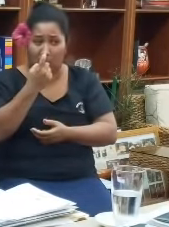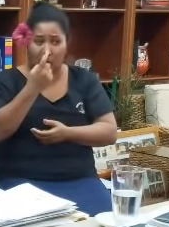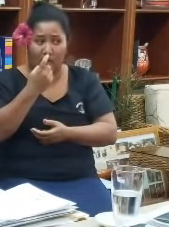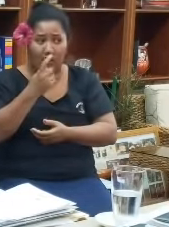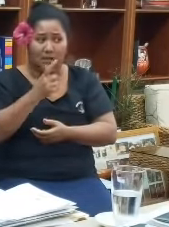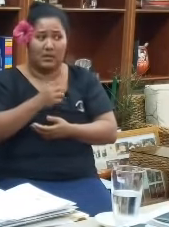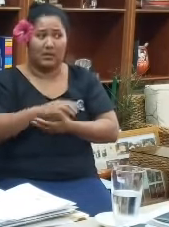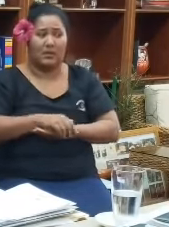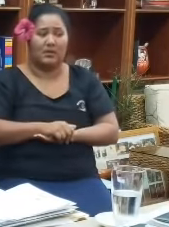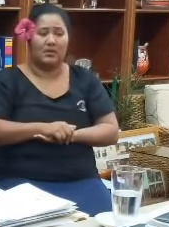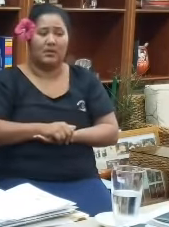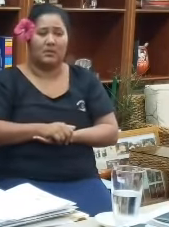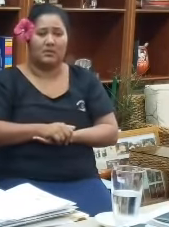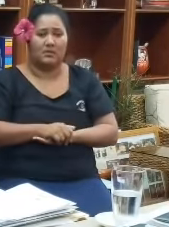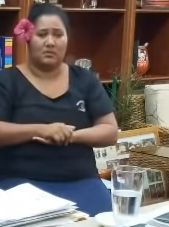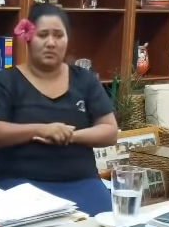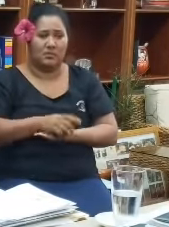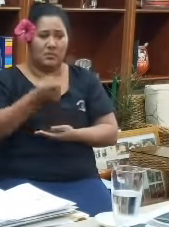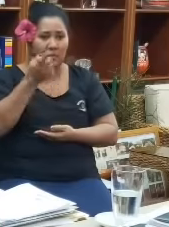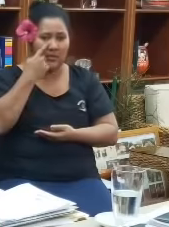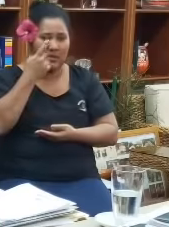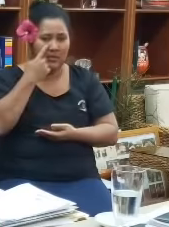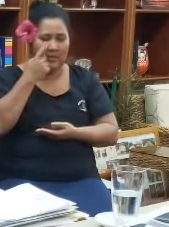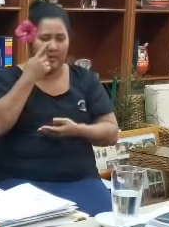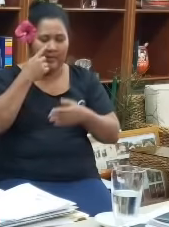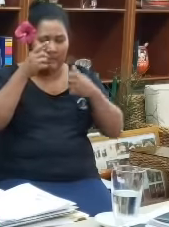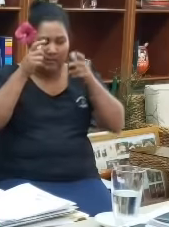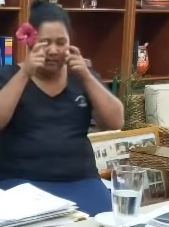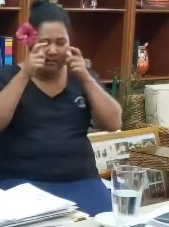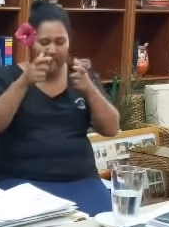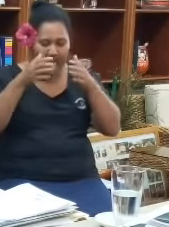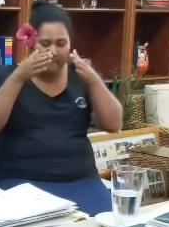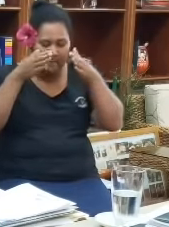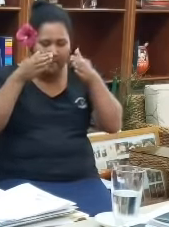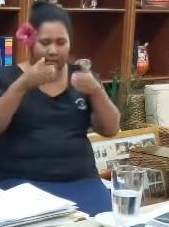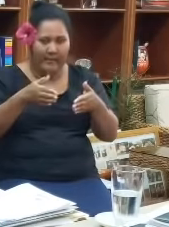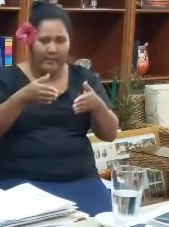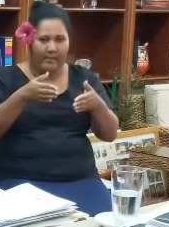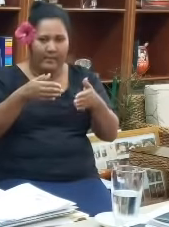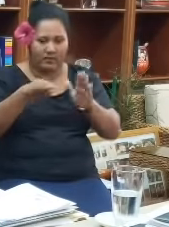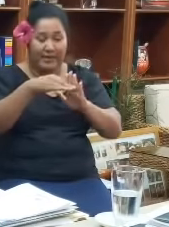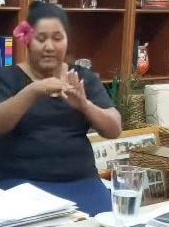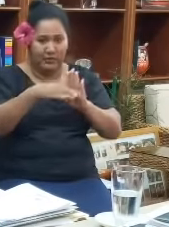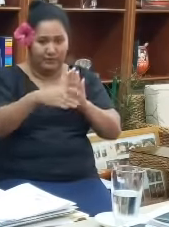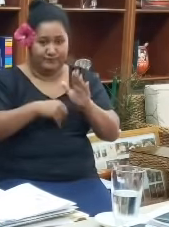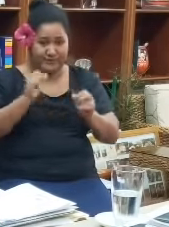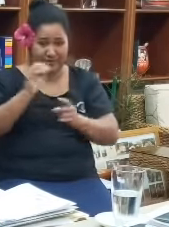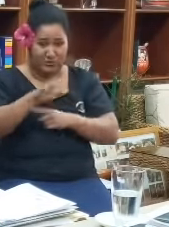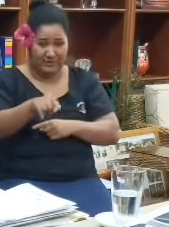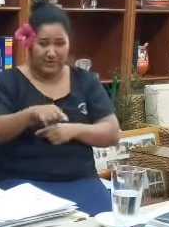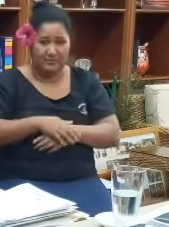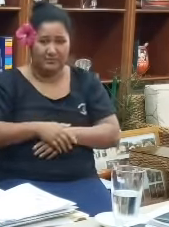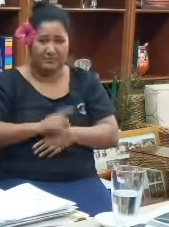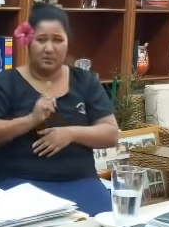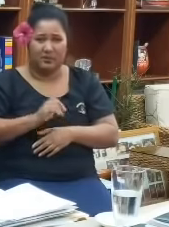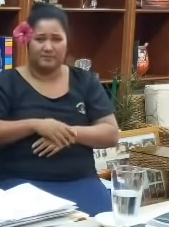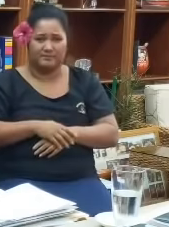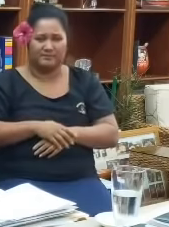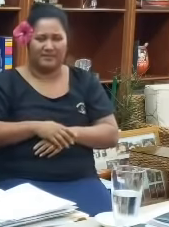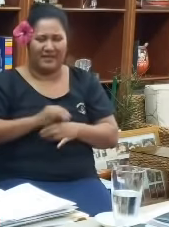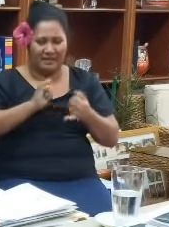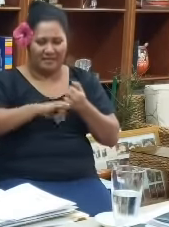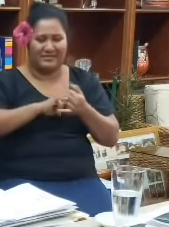ya chesila le tulafono ya me chefo ole vaima lea. On va en sasa